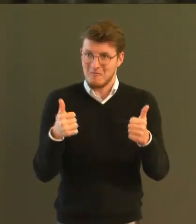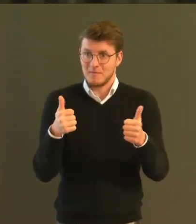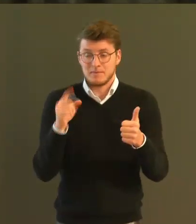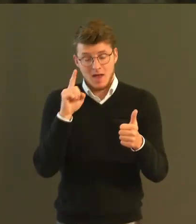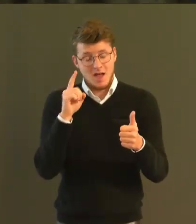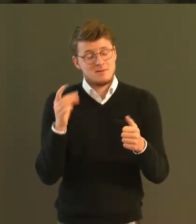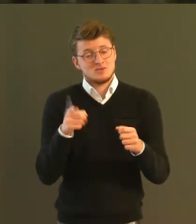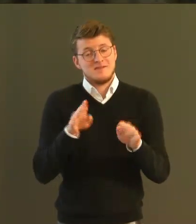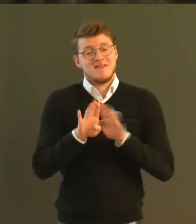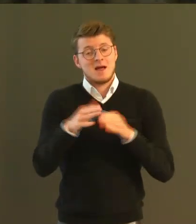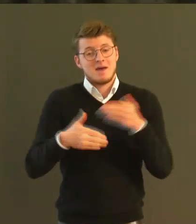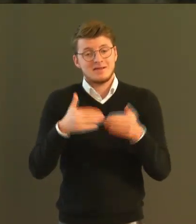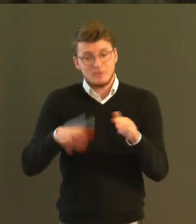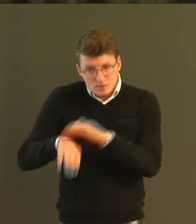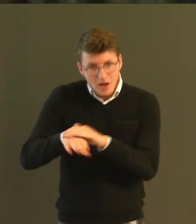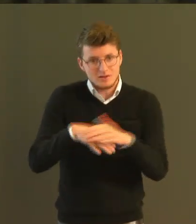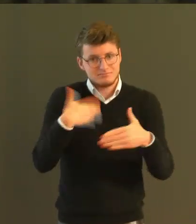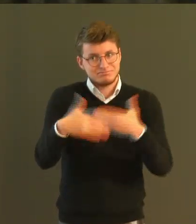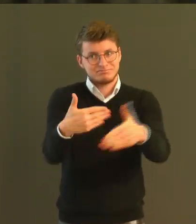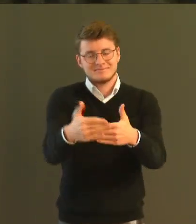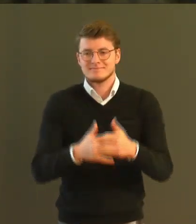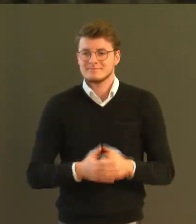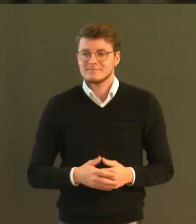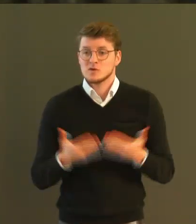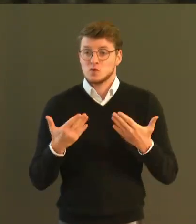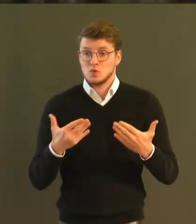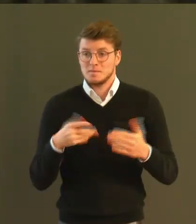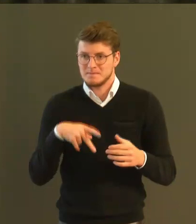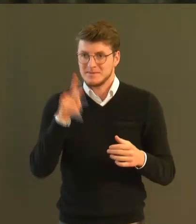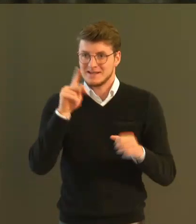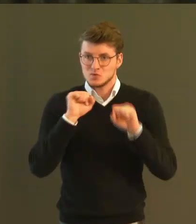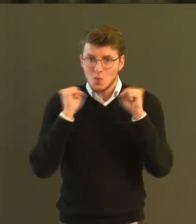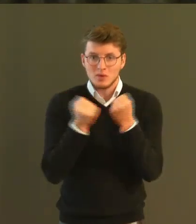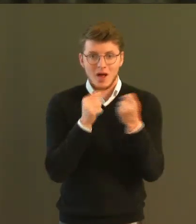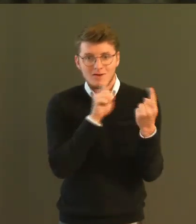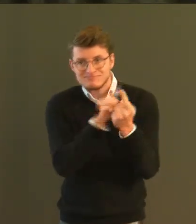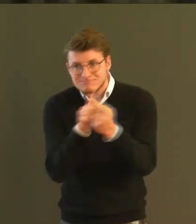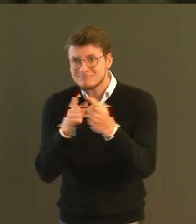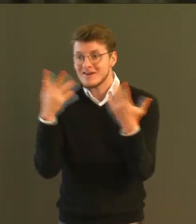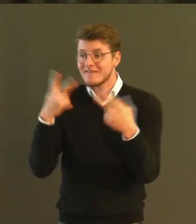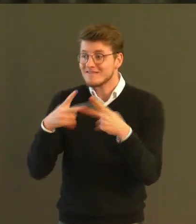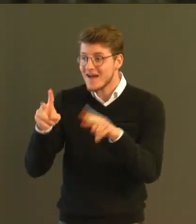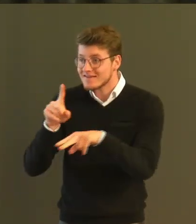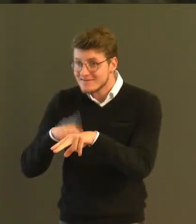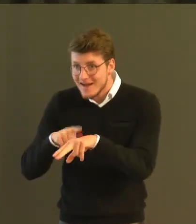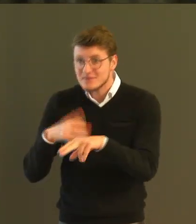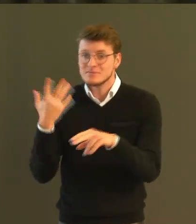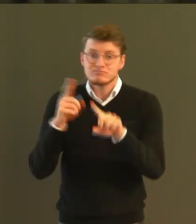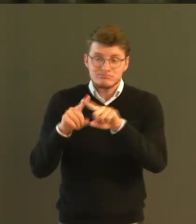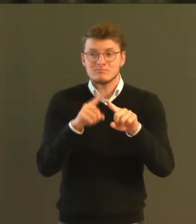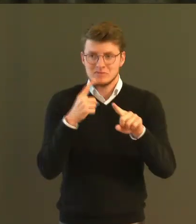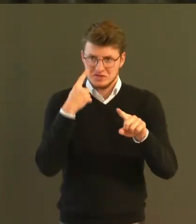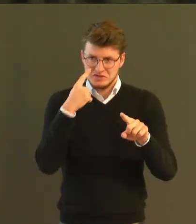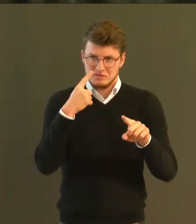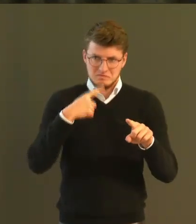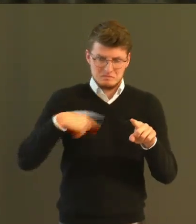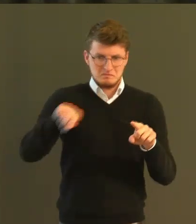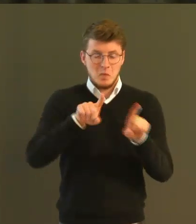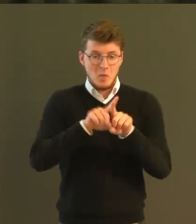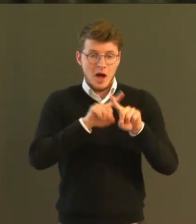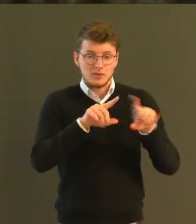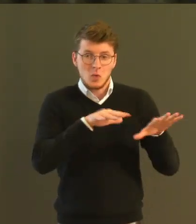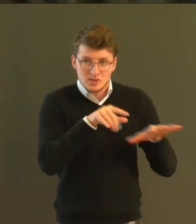l'europe sociale a contacté bolzano avril en tête qu'une vers une organisation de nos initiatives